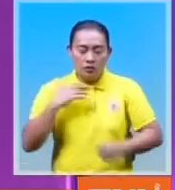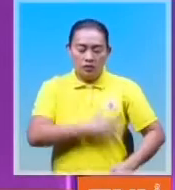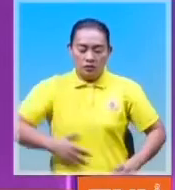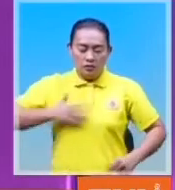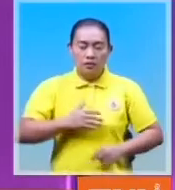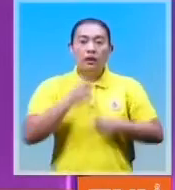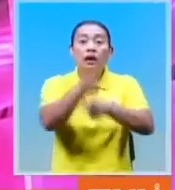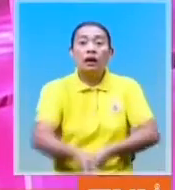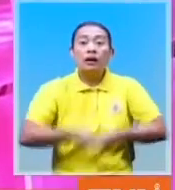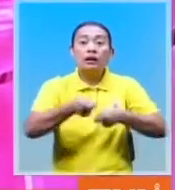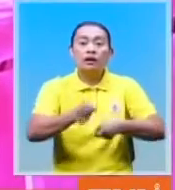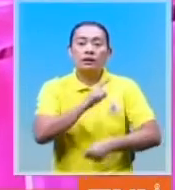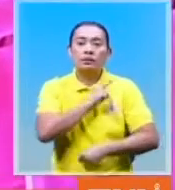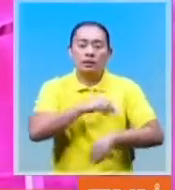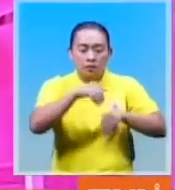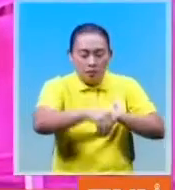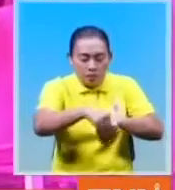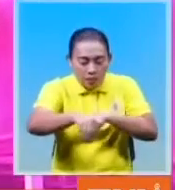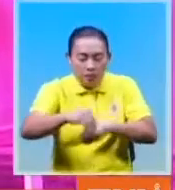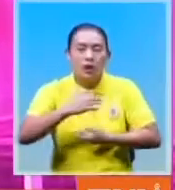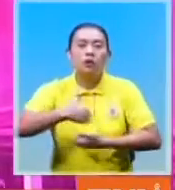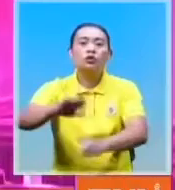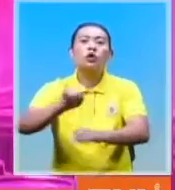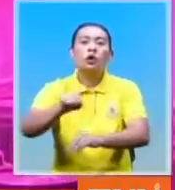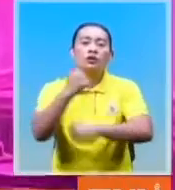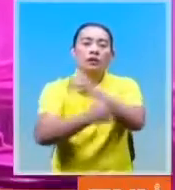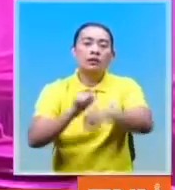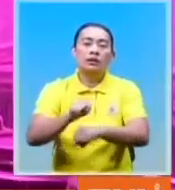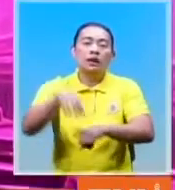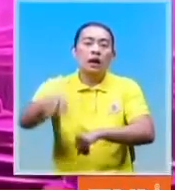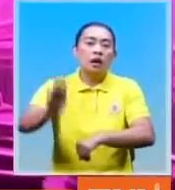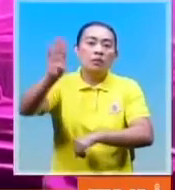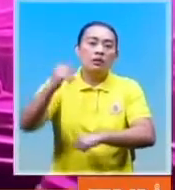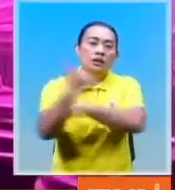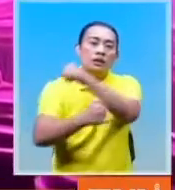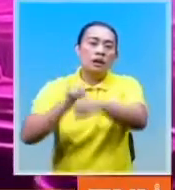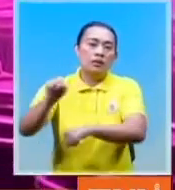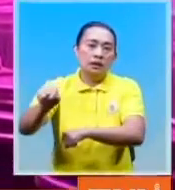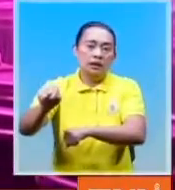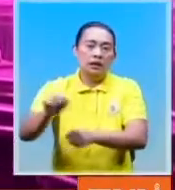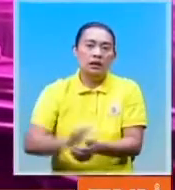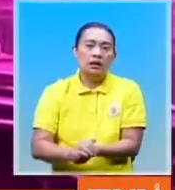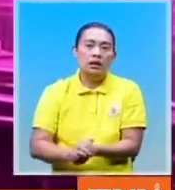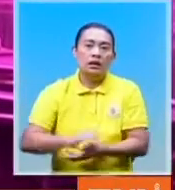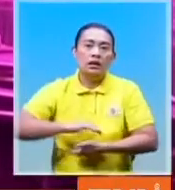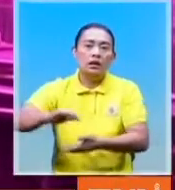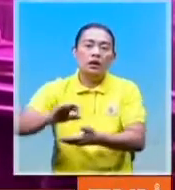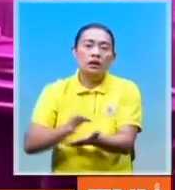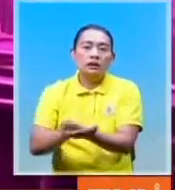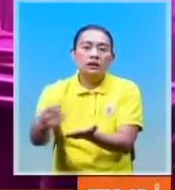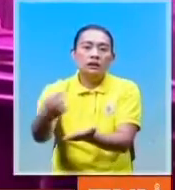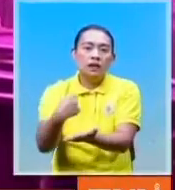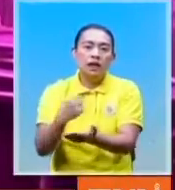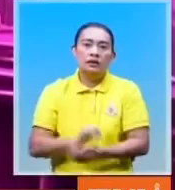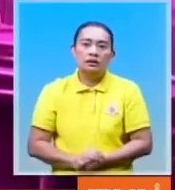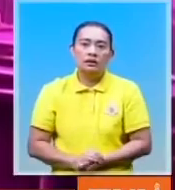ะต้องเป็นผู้ปลูกกัญชาสำหรับการส่งออกแล้วก็ให้บริษัทต่างชาติเนี่ยมีหน้าที่รับซื้อเท่านั้นนะคะรวมถึงผลิ